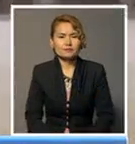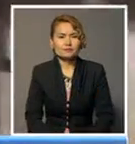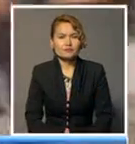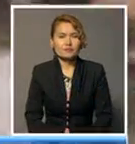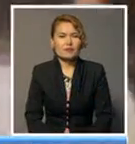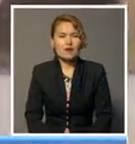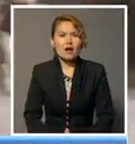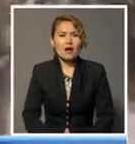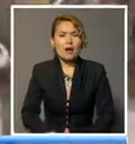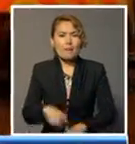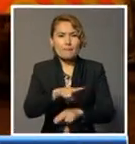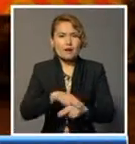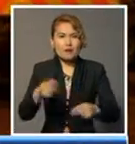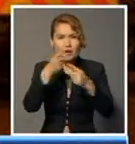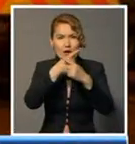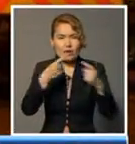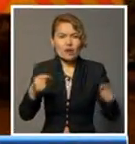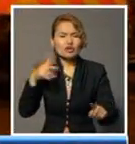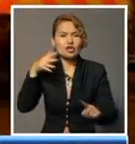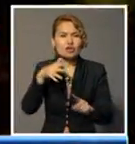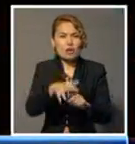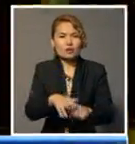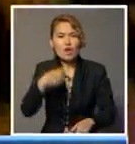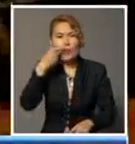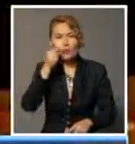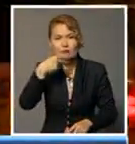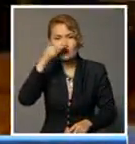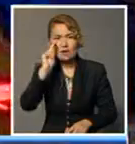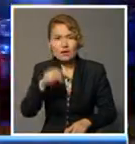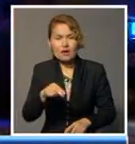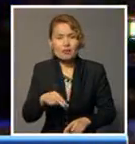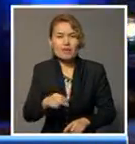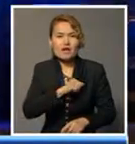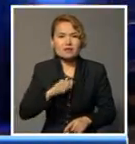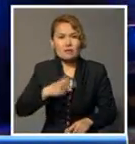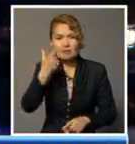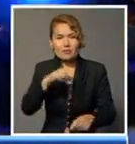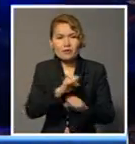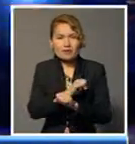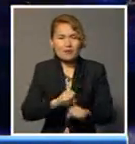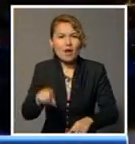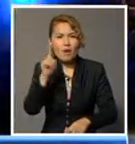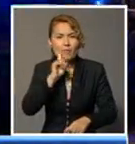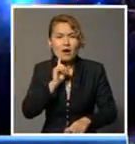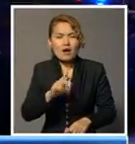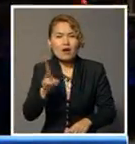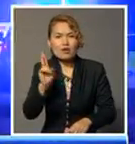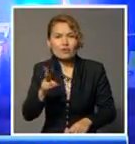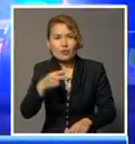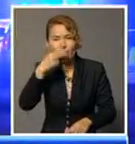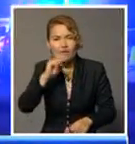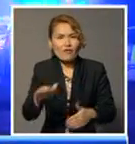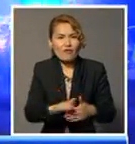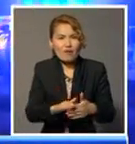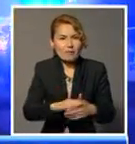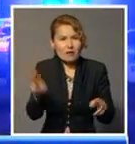Британ полициясының мәліметінше шабуылды бір ер адам ұйымдастырған. Ол оқиға орнында мерт болды. Әзірге шабуылшының аты жөні ұлты жарияланбай отыр. Қазір